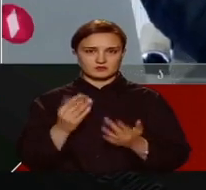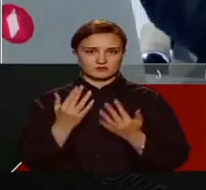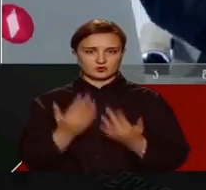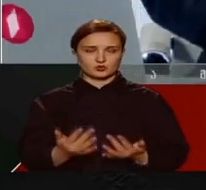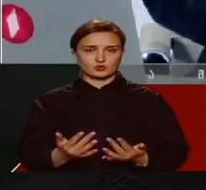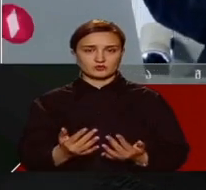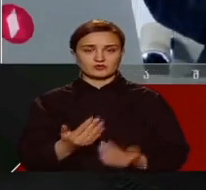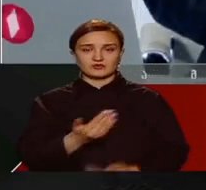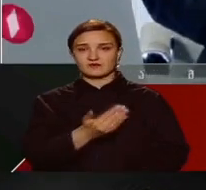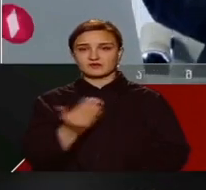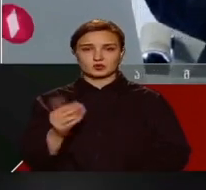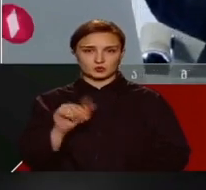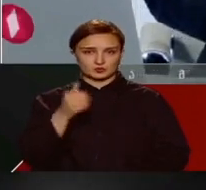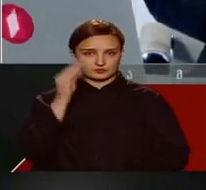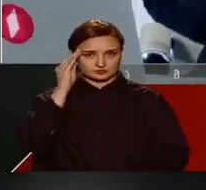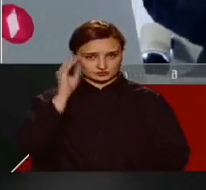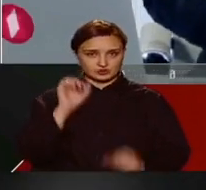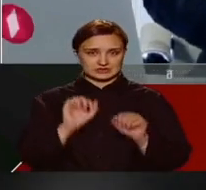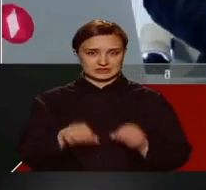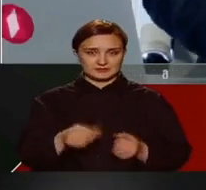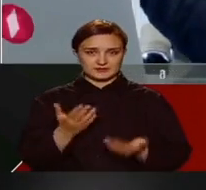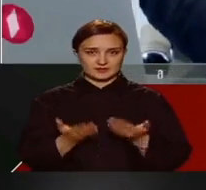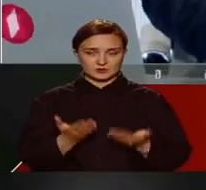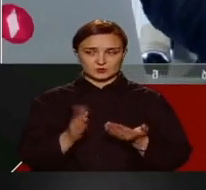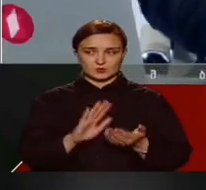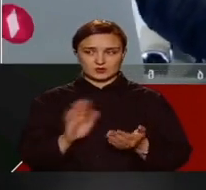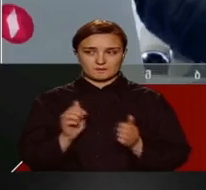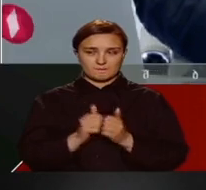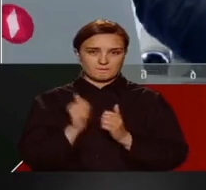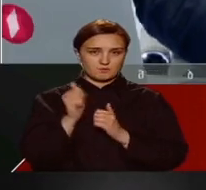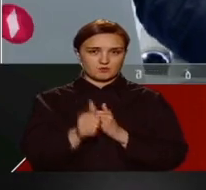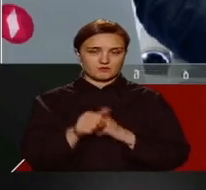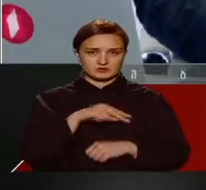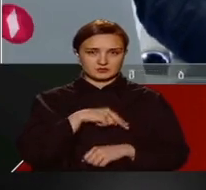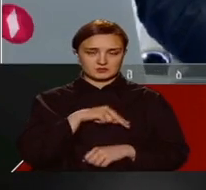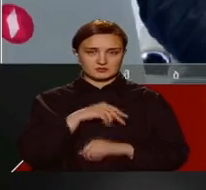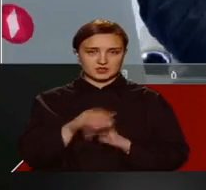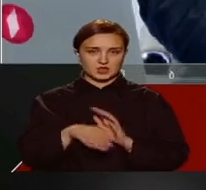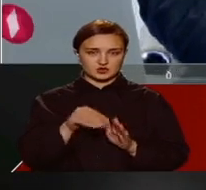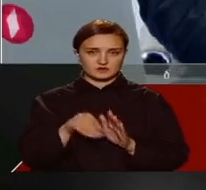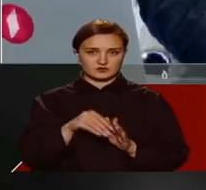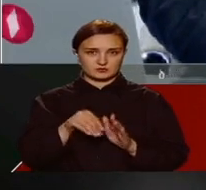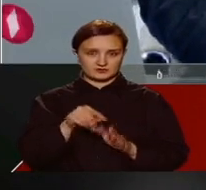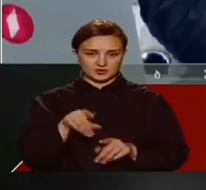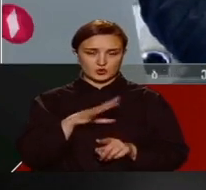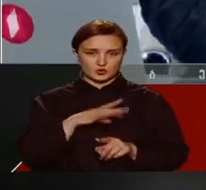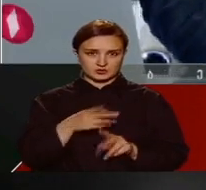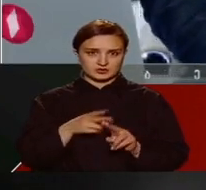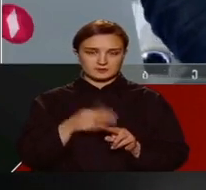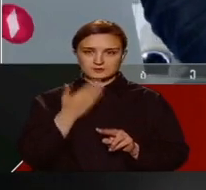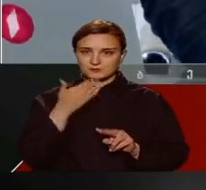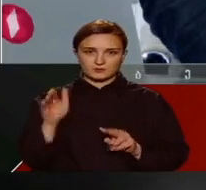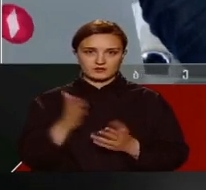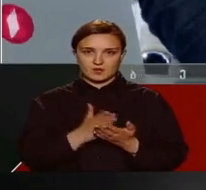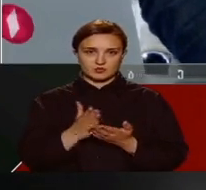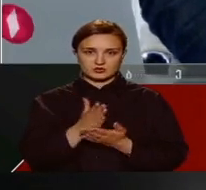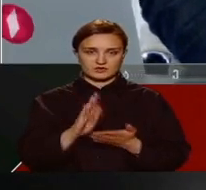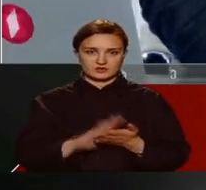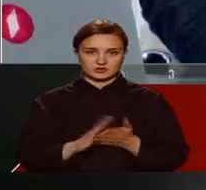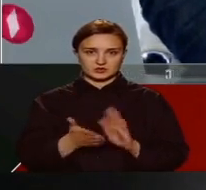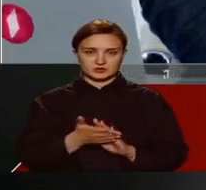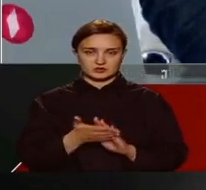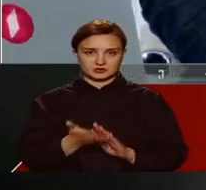მოითხოვოს. თქვენ როგორ ფიქრობთ, შესაძლებელია თუ არა რიგარეშე ვადამდელი საპარლამენტო არჩევნები იყოს ერთგვარი გამოსავლის გზა ამვითარებაში?